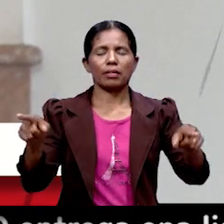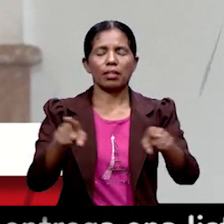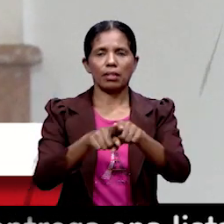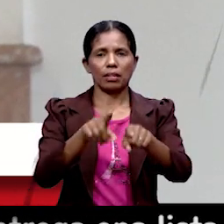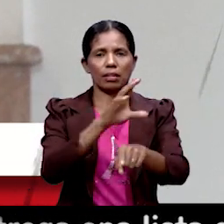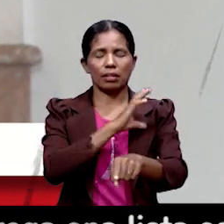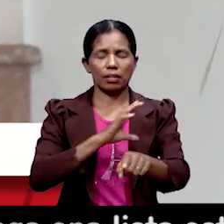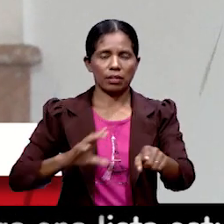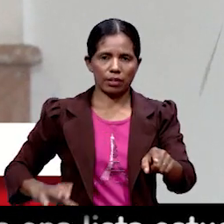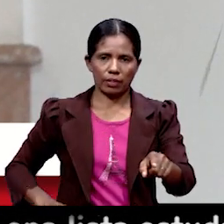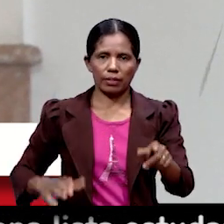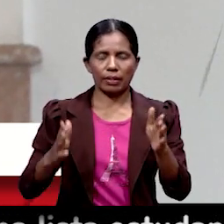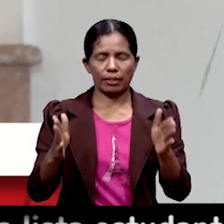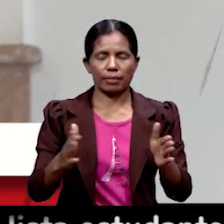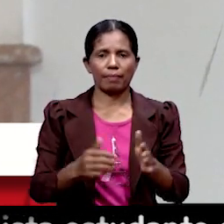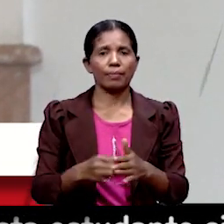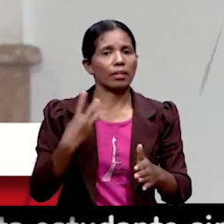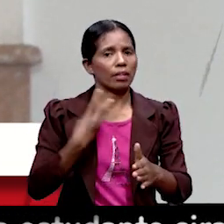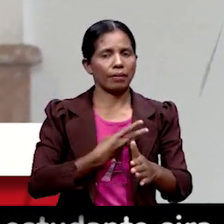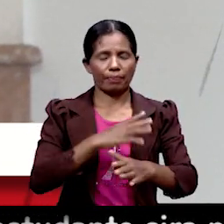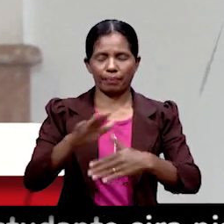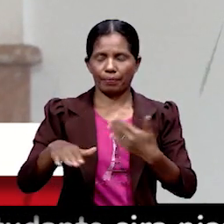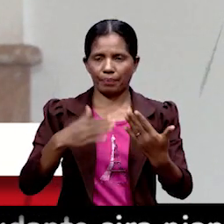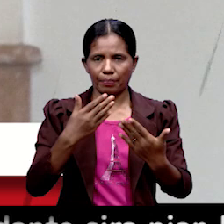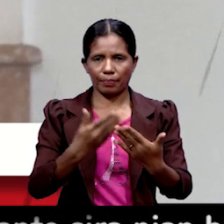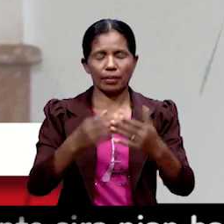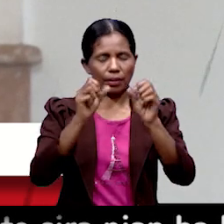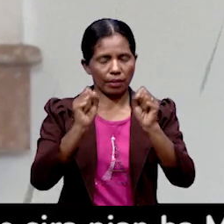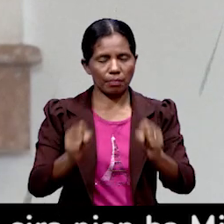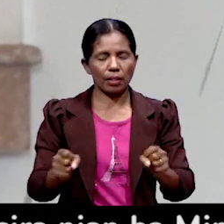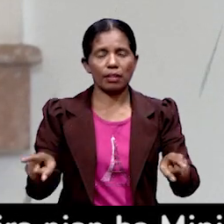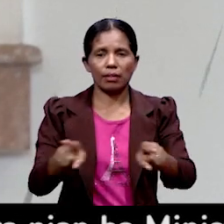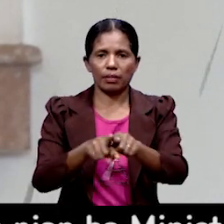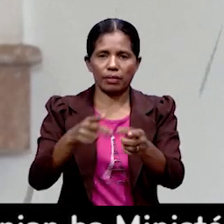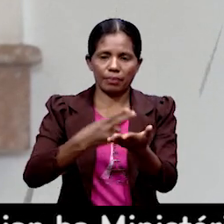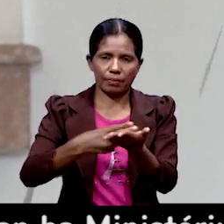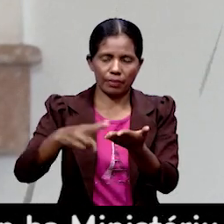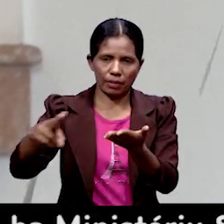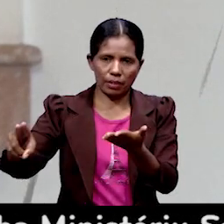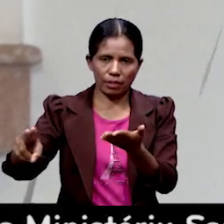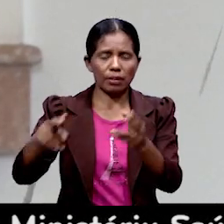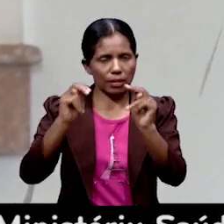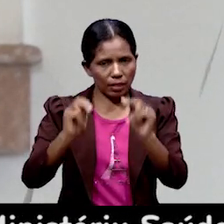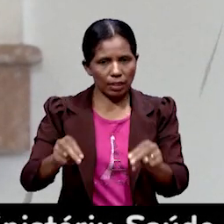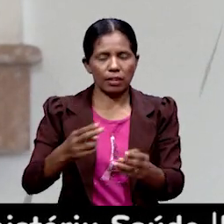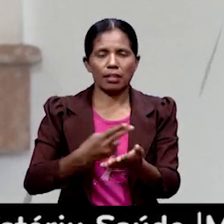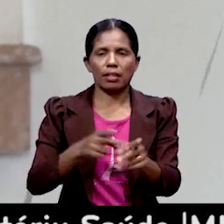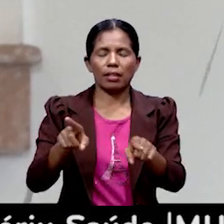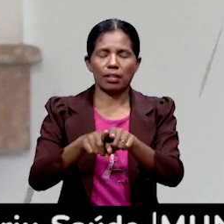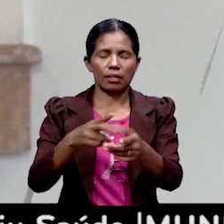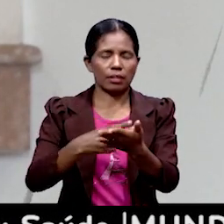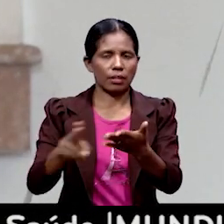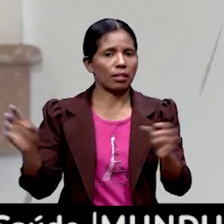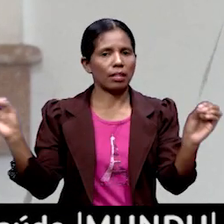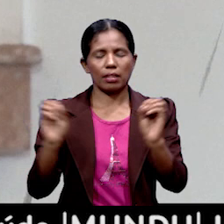Cristo kata ita hoto bele sai santo tem que sai santo la ia ida nebe